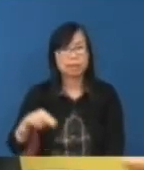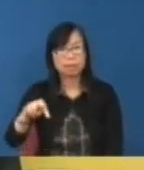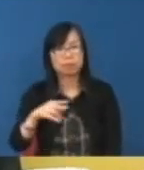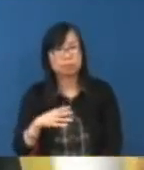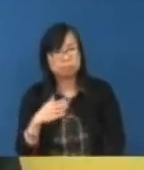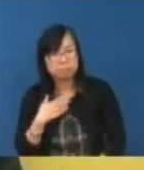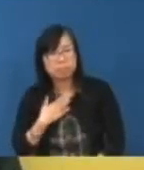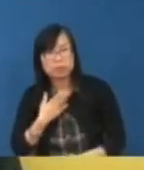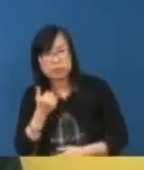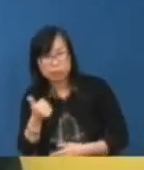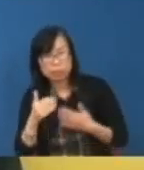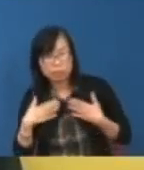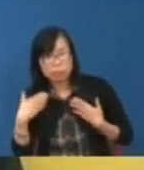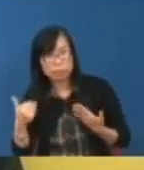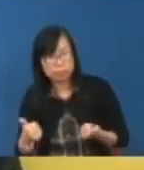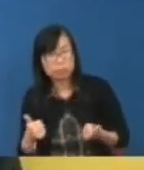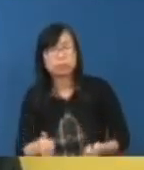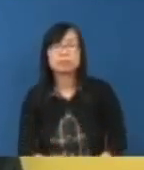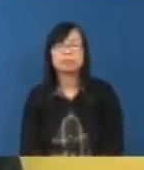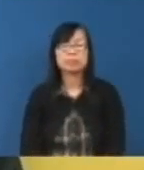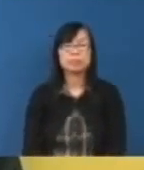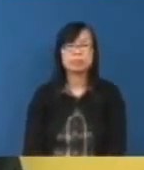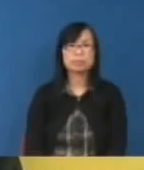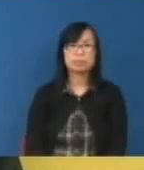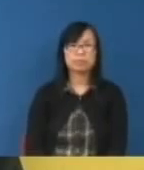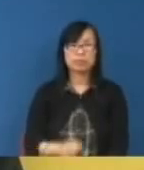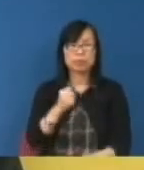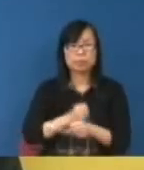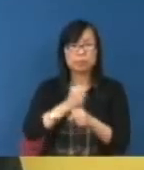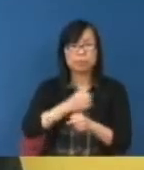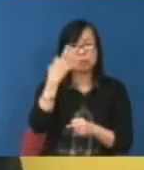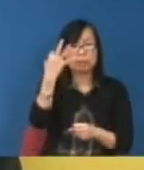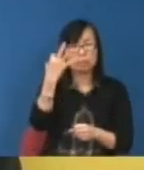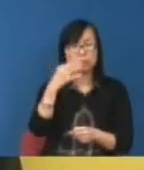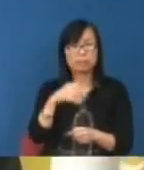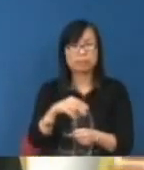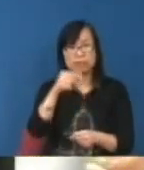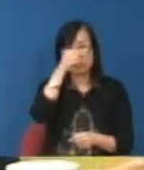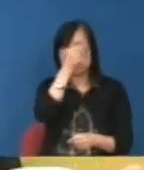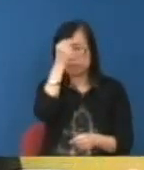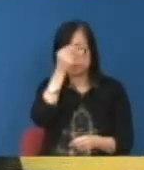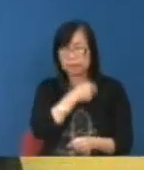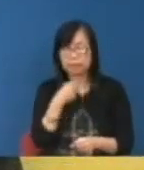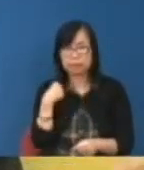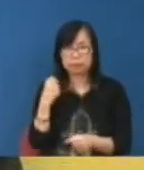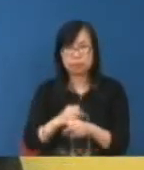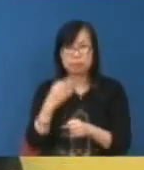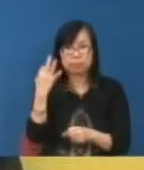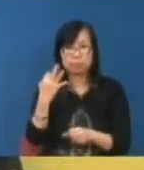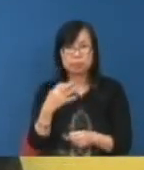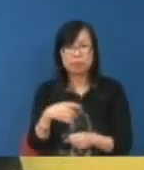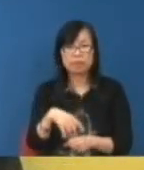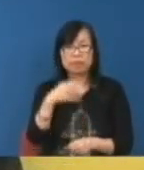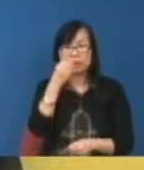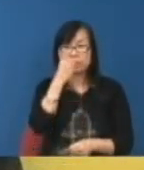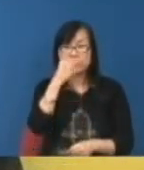咁嘅嘢啦。OK， 咁佢就做三樣嘢嘅喎，一個醫生要做三樣嘢，就係食物衞